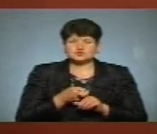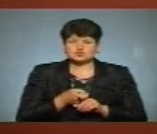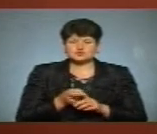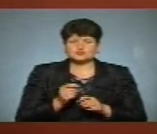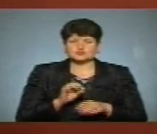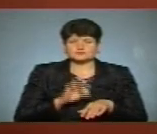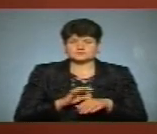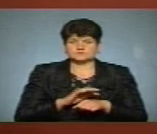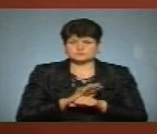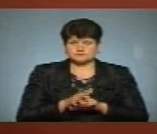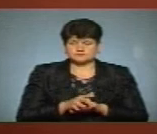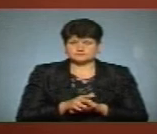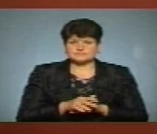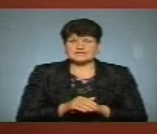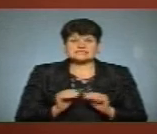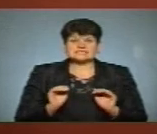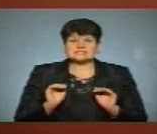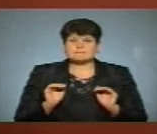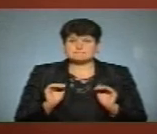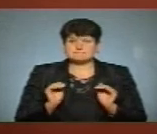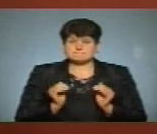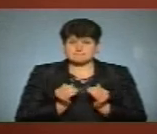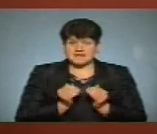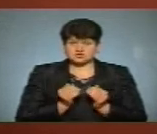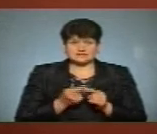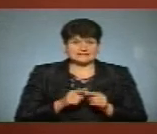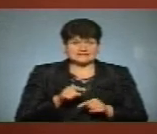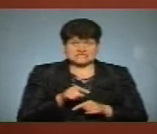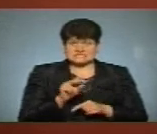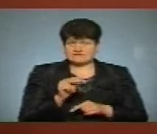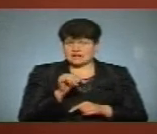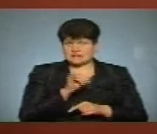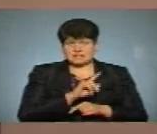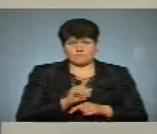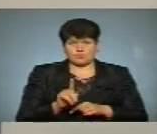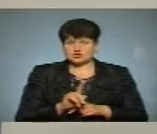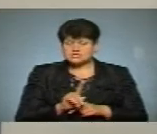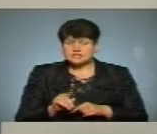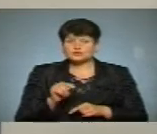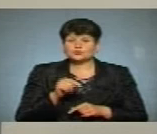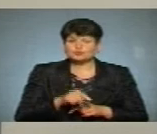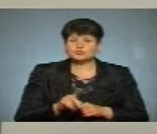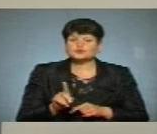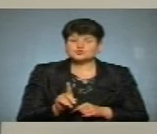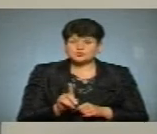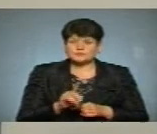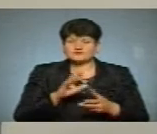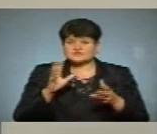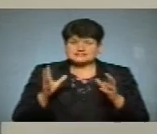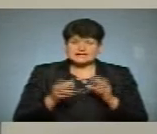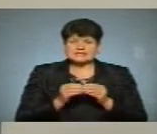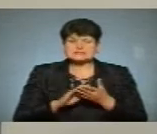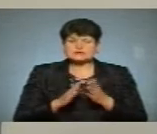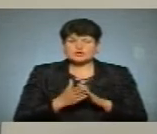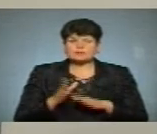коронавірусу? Ну, зменшитись та цифра не може, тому що взагалі ситуація по